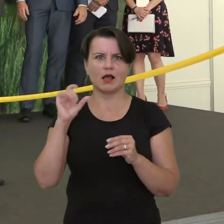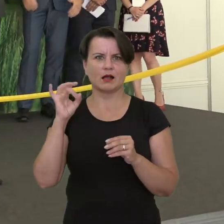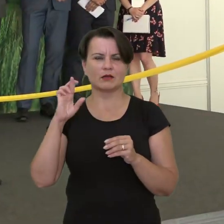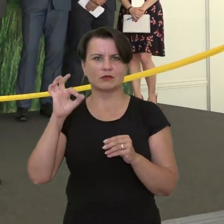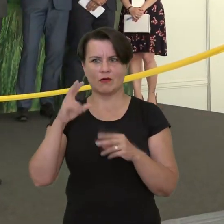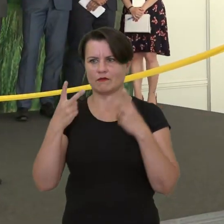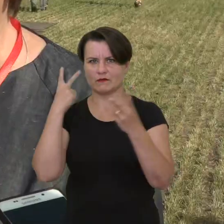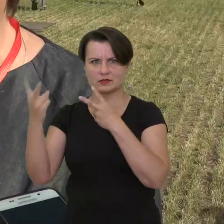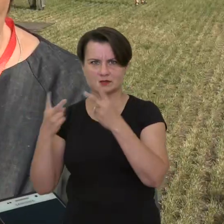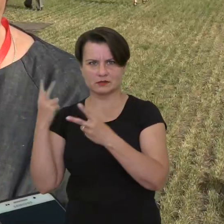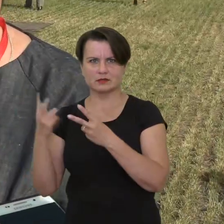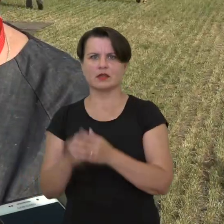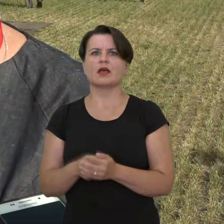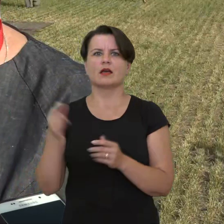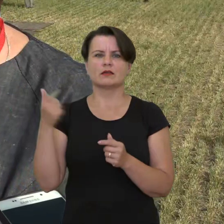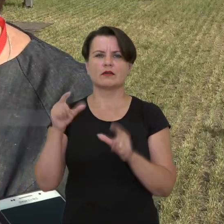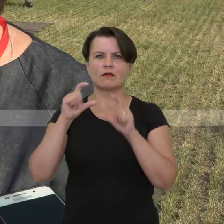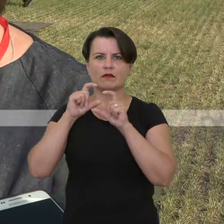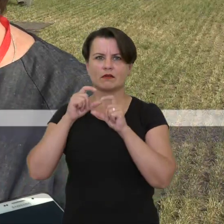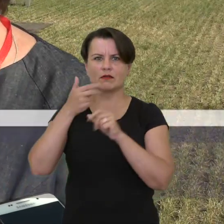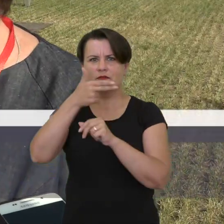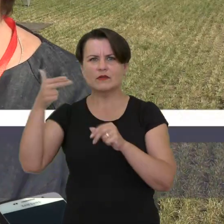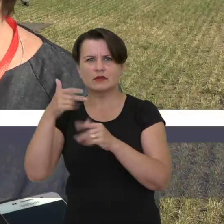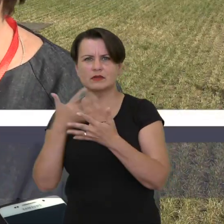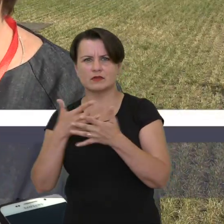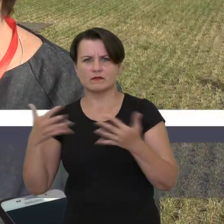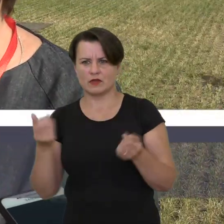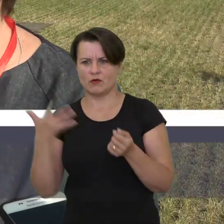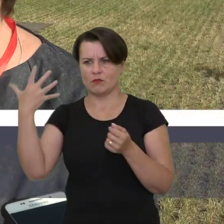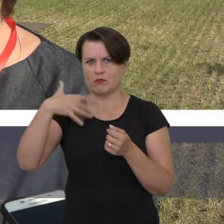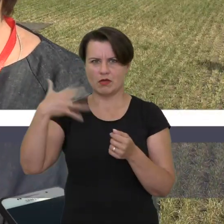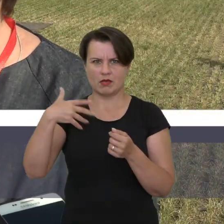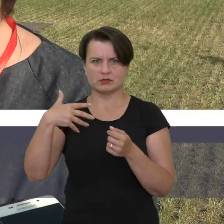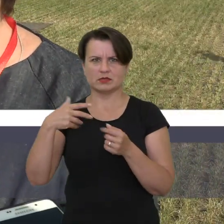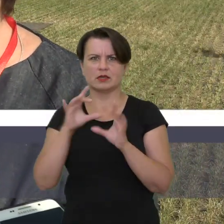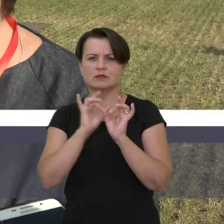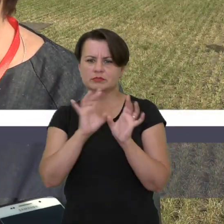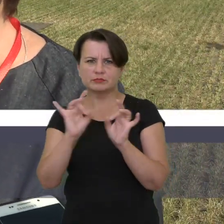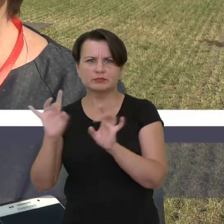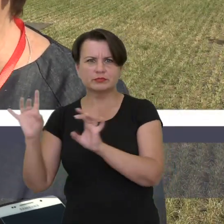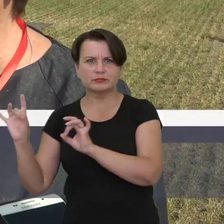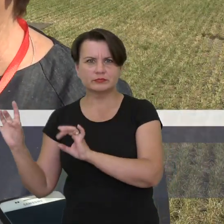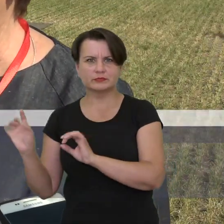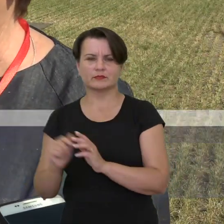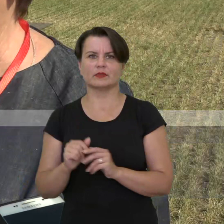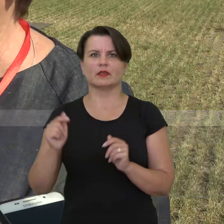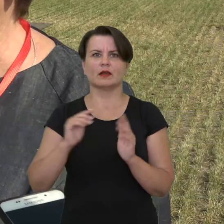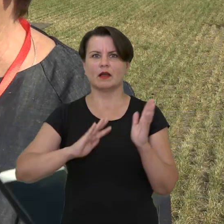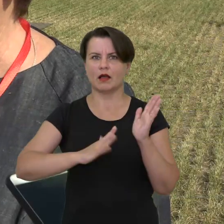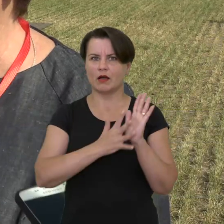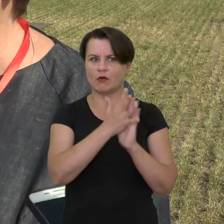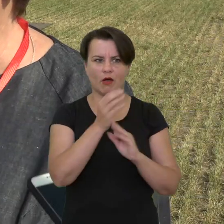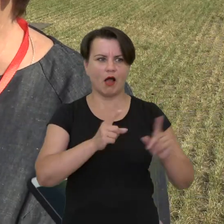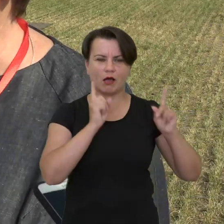metus. Įmonių dalyvauja daug per 50 įvairaus pobūdžio, tai yra